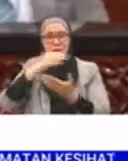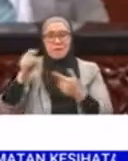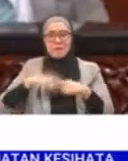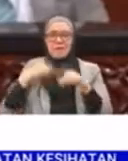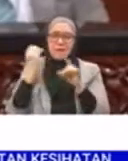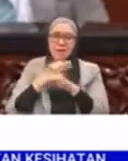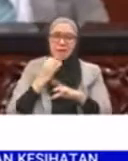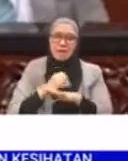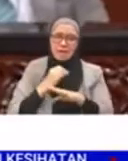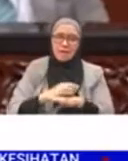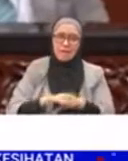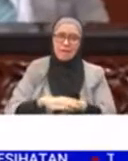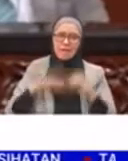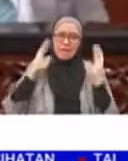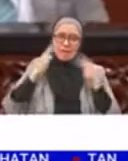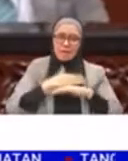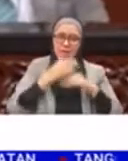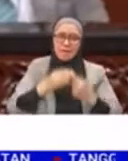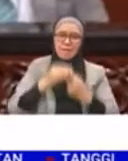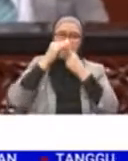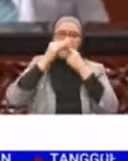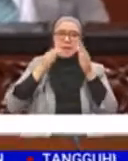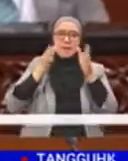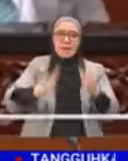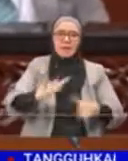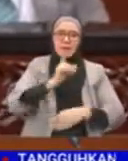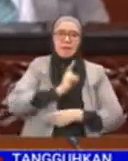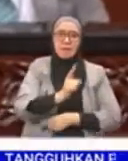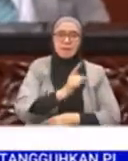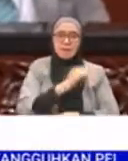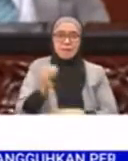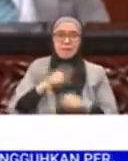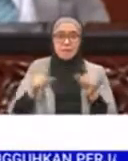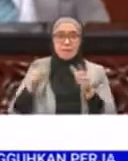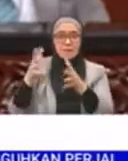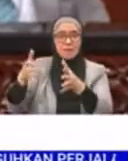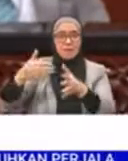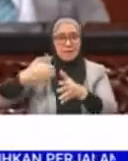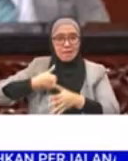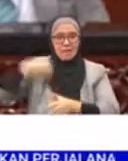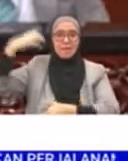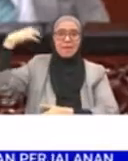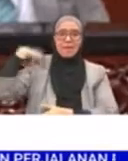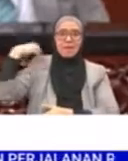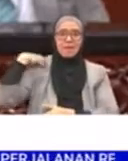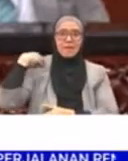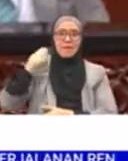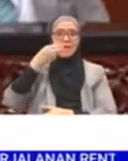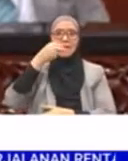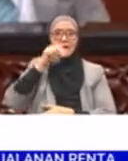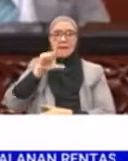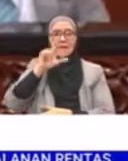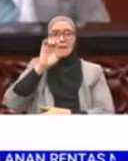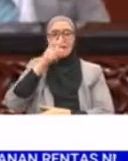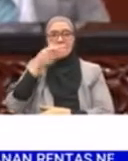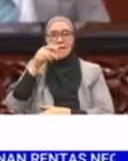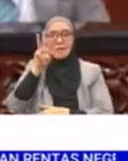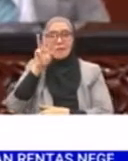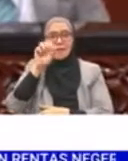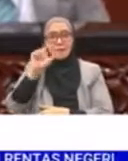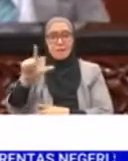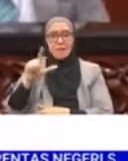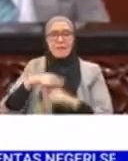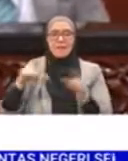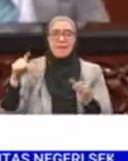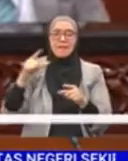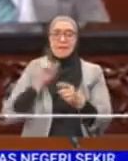Dan di sana kita tempatkan pegawai hal ehwal Islam di setiap institusi, di mana setakat ini kita ada 46 pegawai